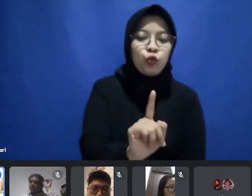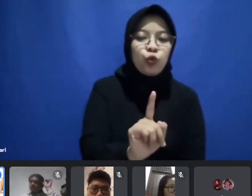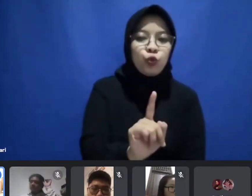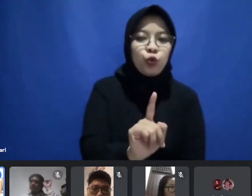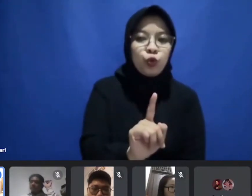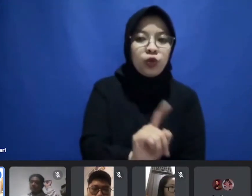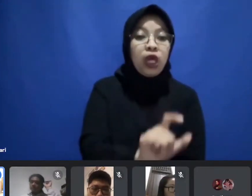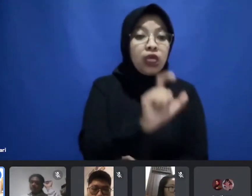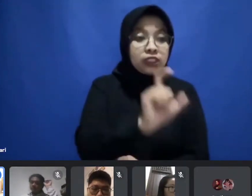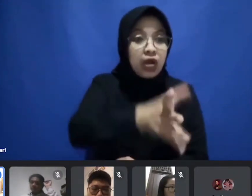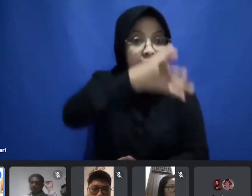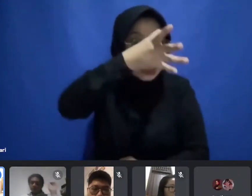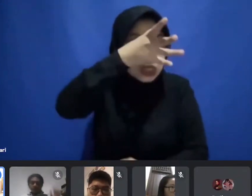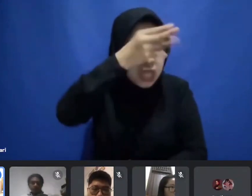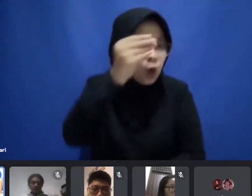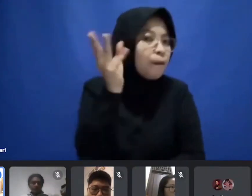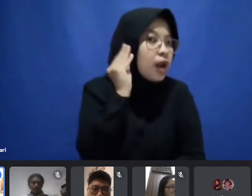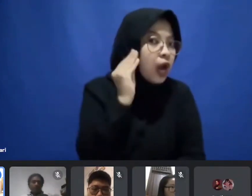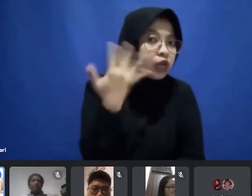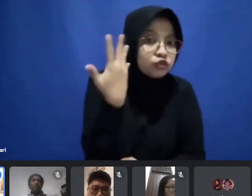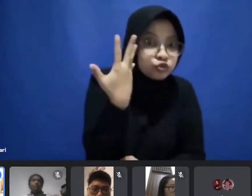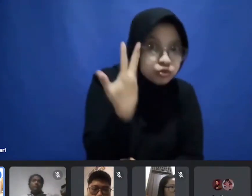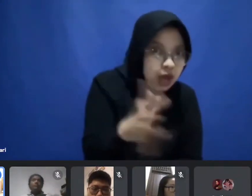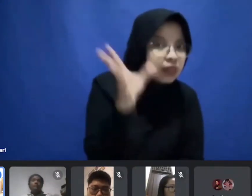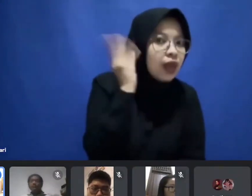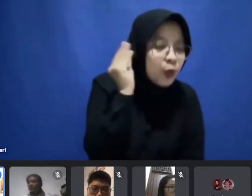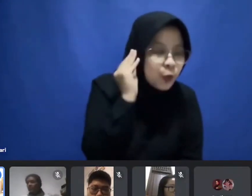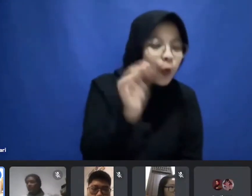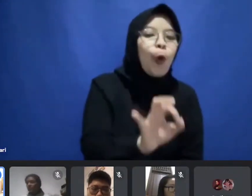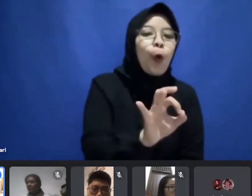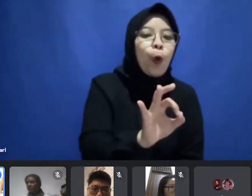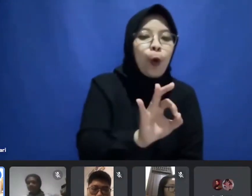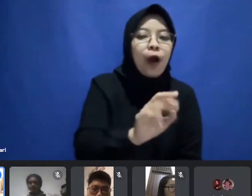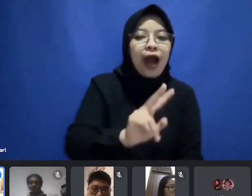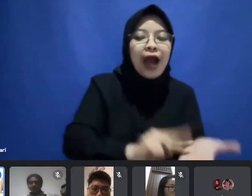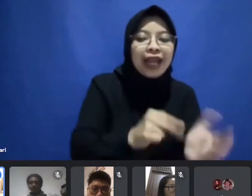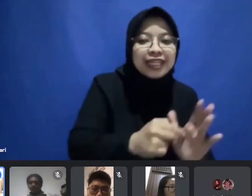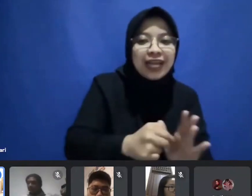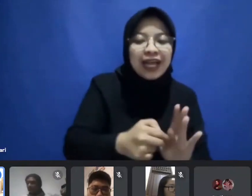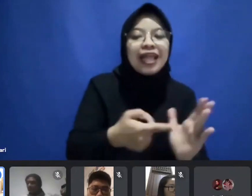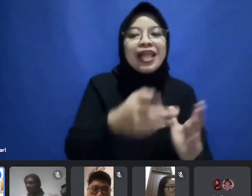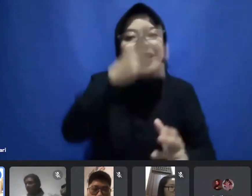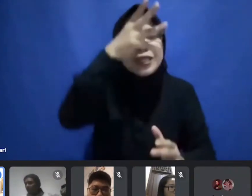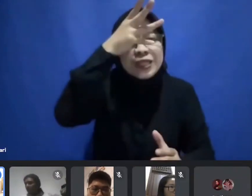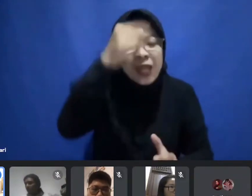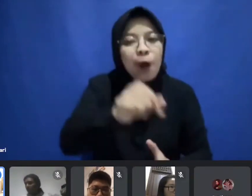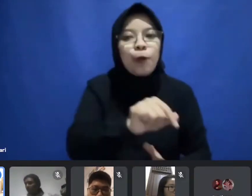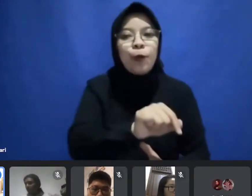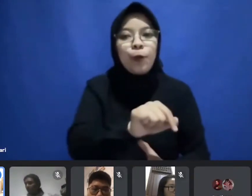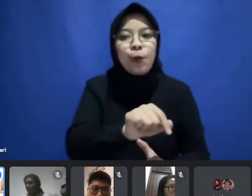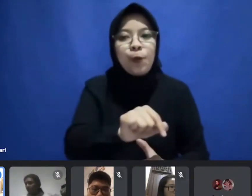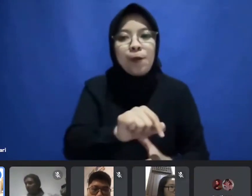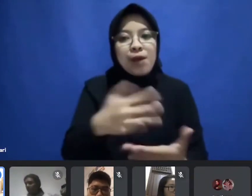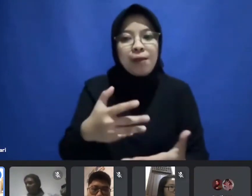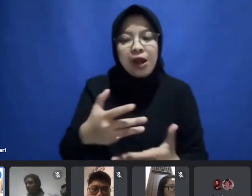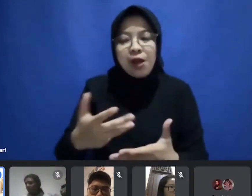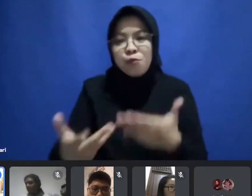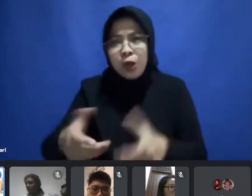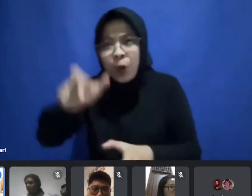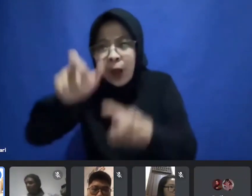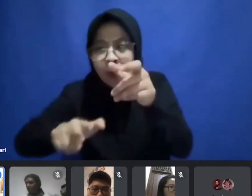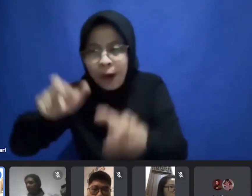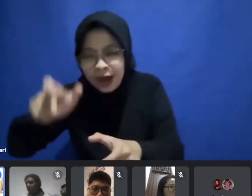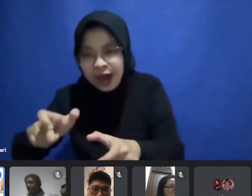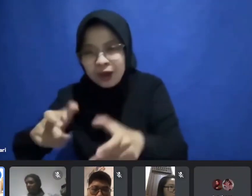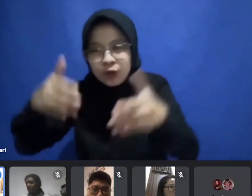setelah tahu cara pendengarannya bagaimana kita pelajari Bagaimana ee orang tertentu